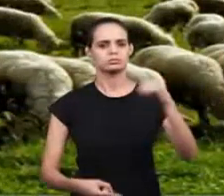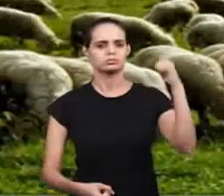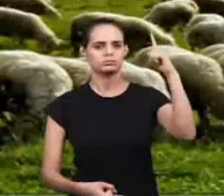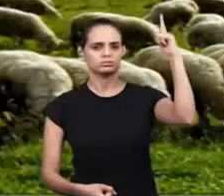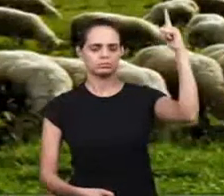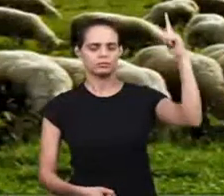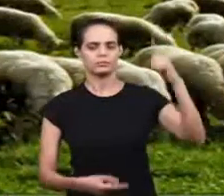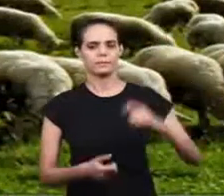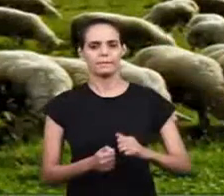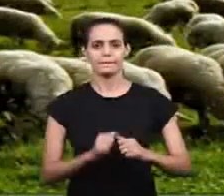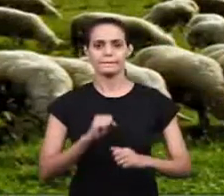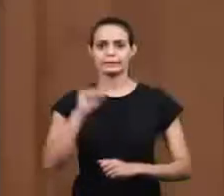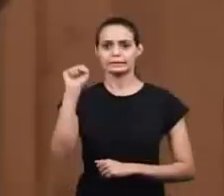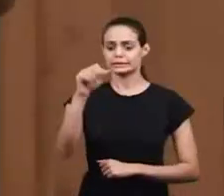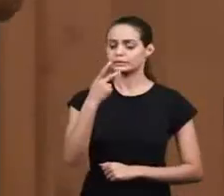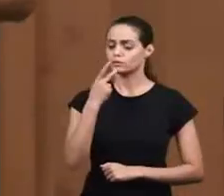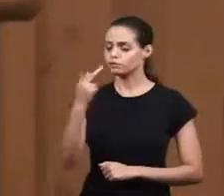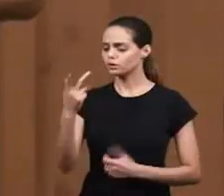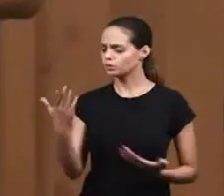er vertraute dem Herrn.